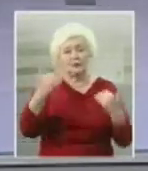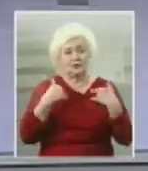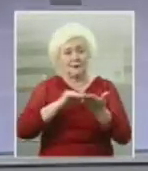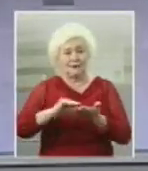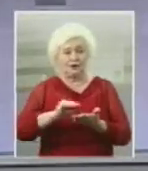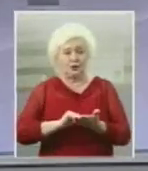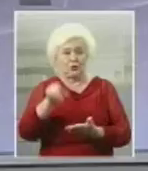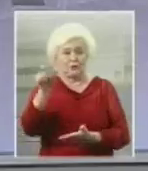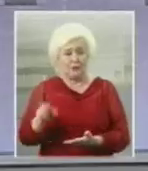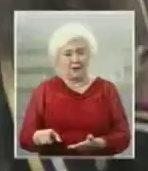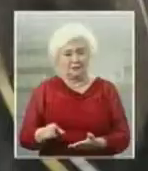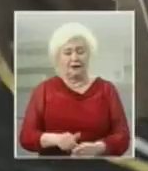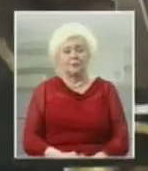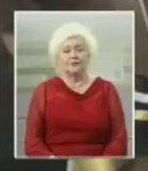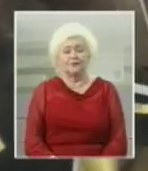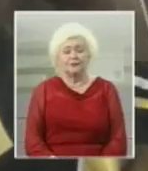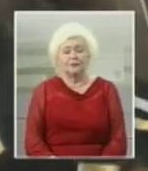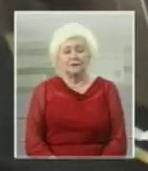кореспонденти.